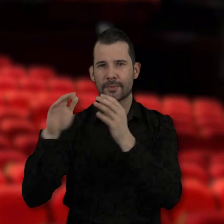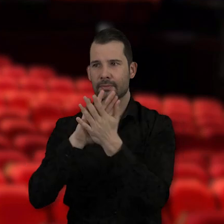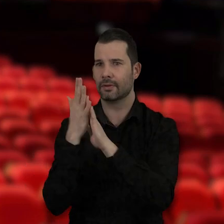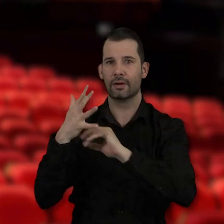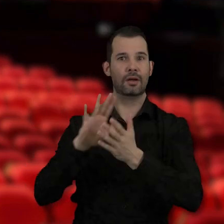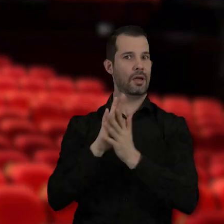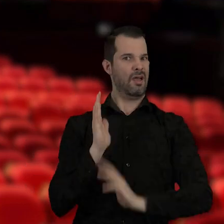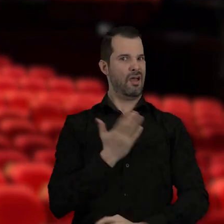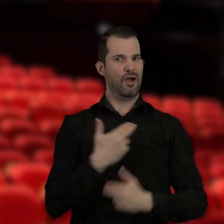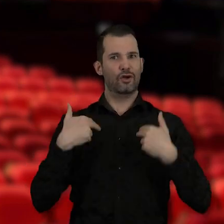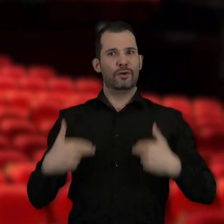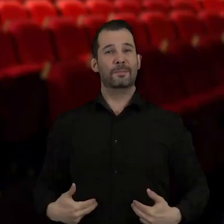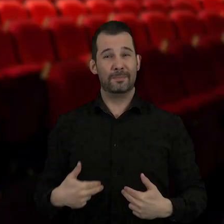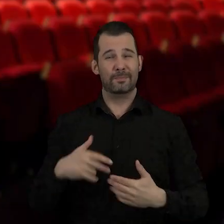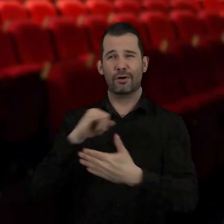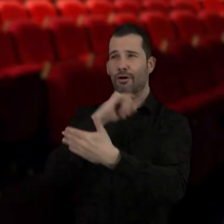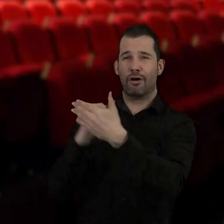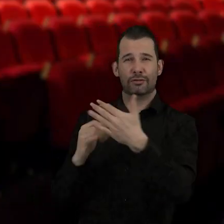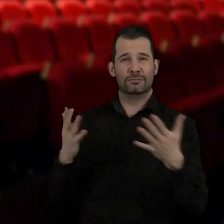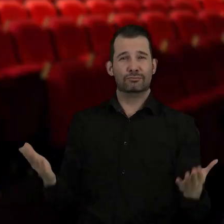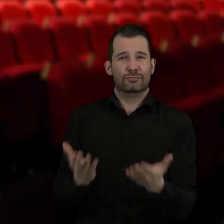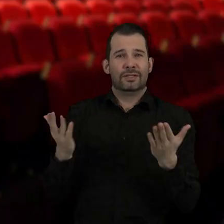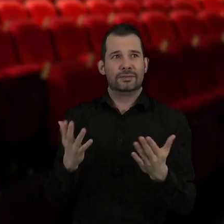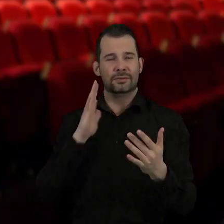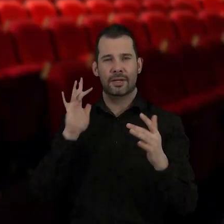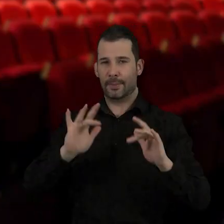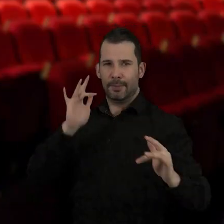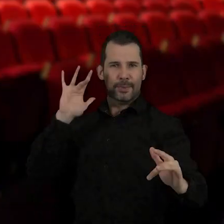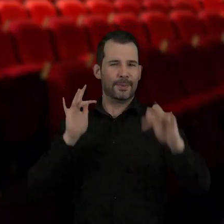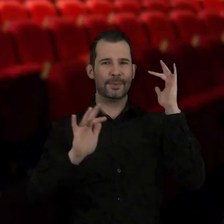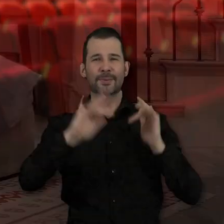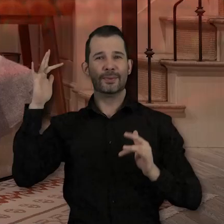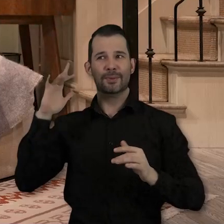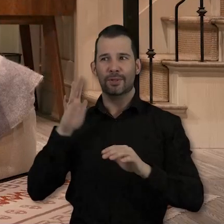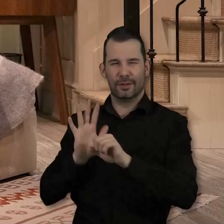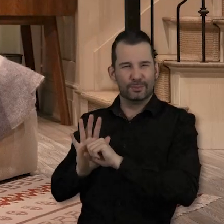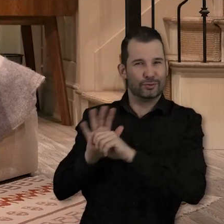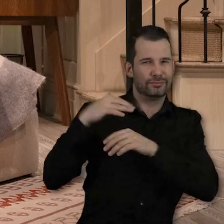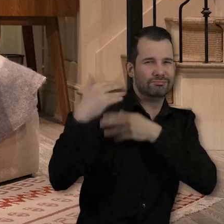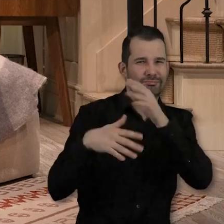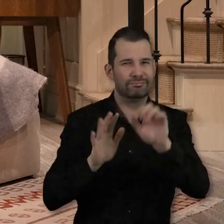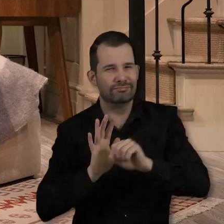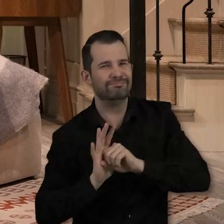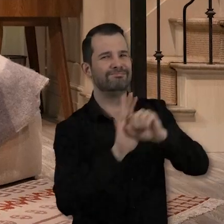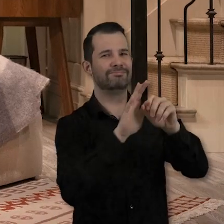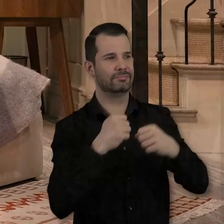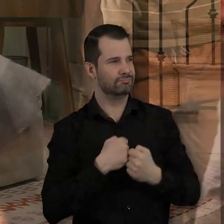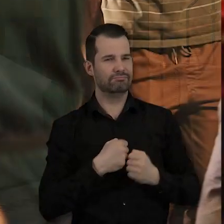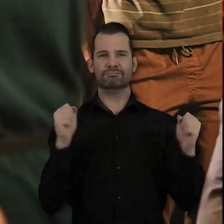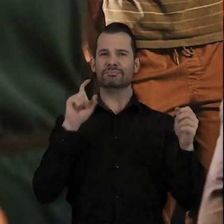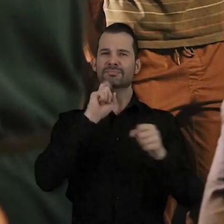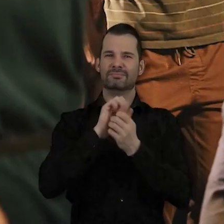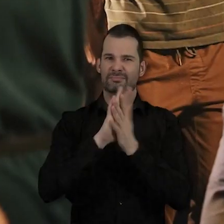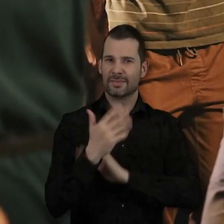threads that make up our humanity. An art of presence that dazzles us, pushes us forward, and reveals us